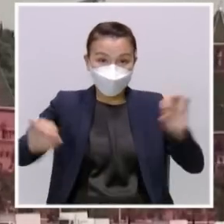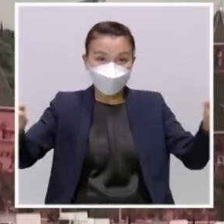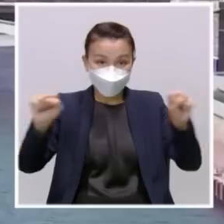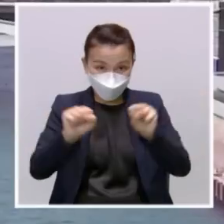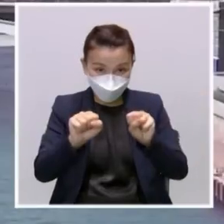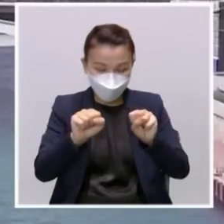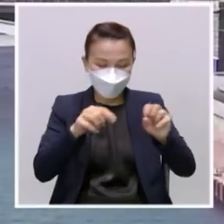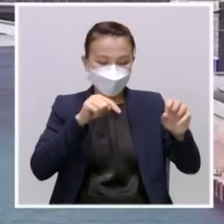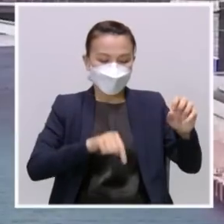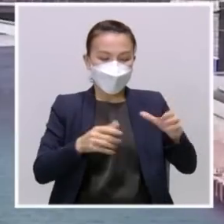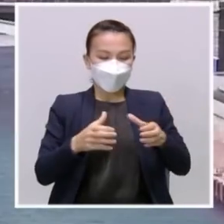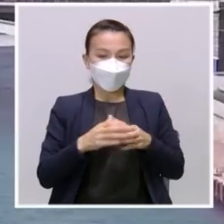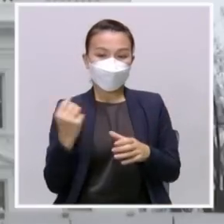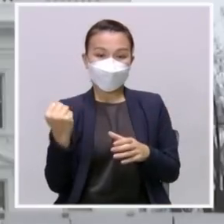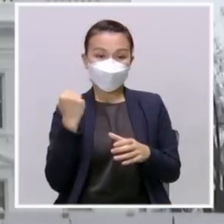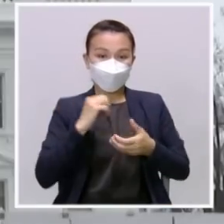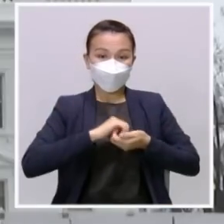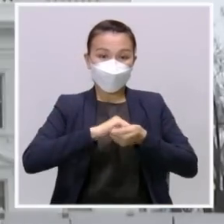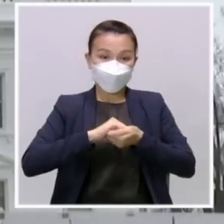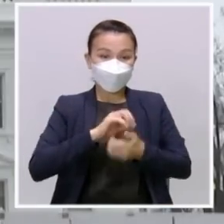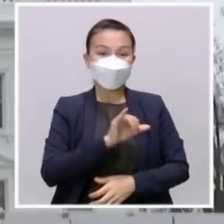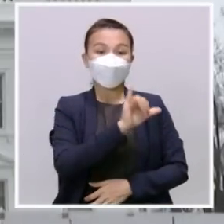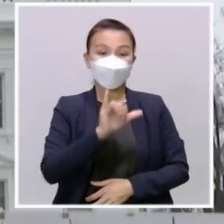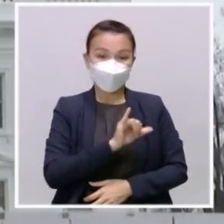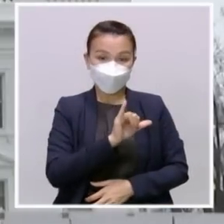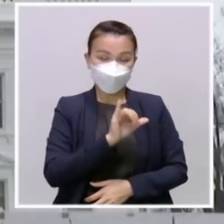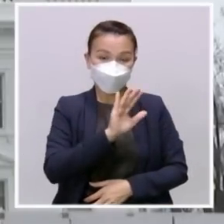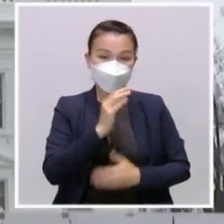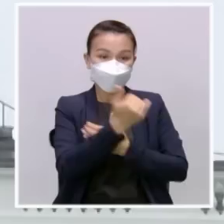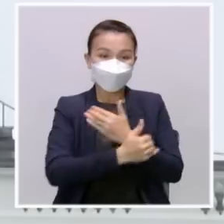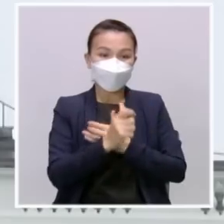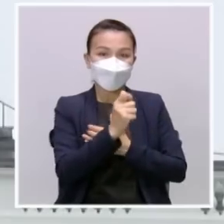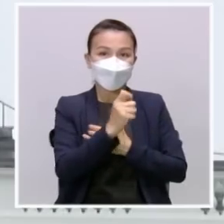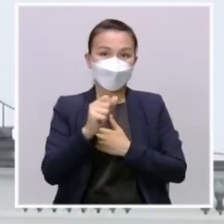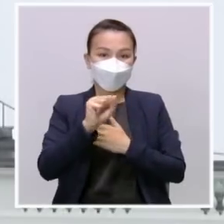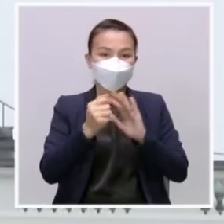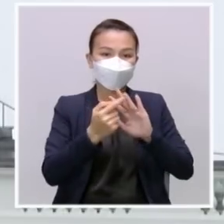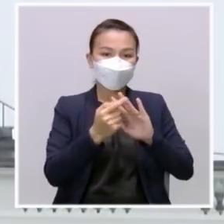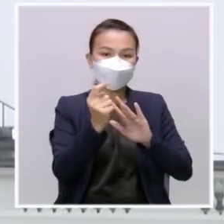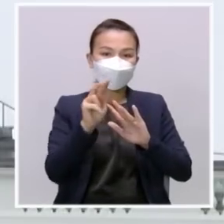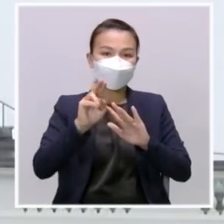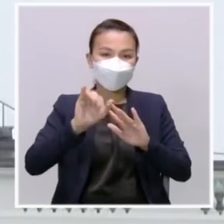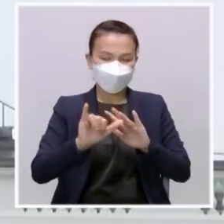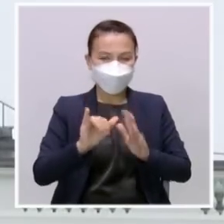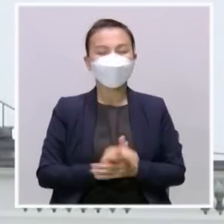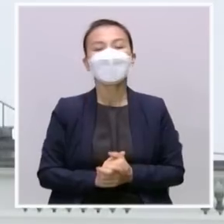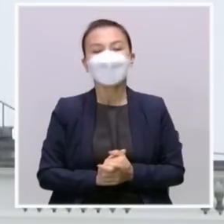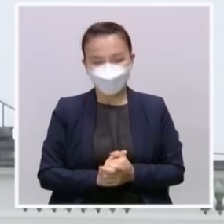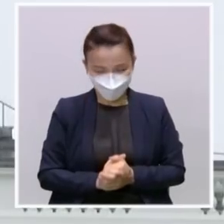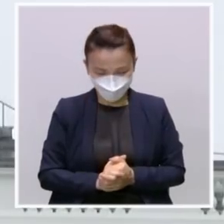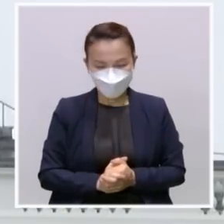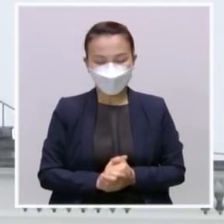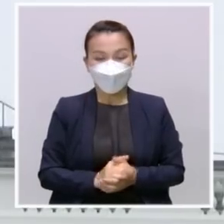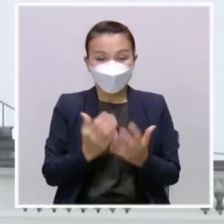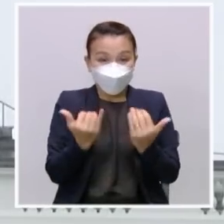ากับองค์กรเพื่อความมั่นคงและความร่วมมือในยุโรปที่กรุงเวียนนาของออสเตรียในวันที่13มกราคมด้วยค่ะล่าสุดตัวแทน